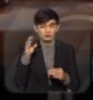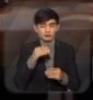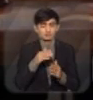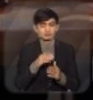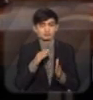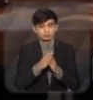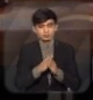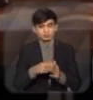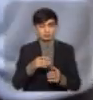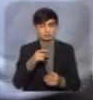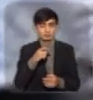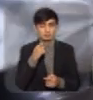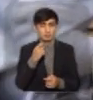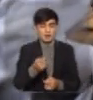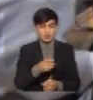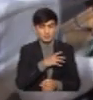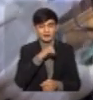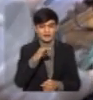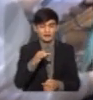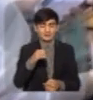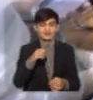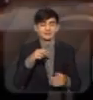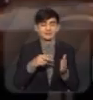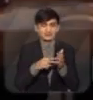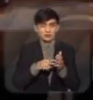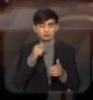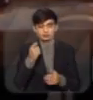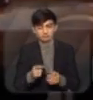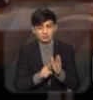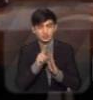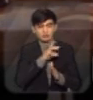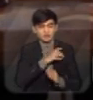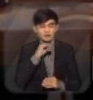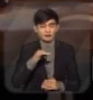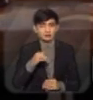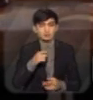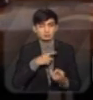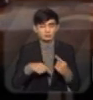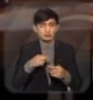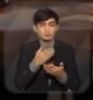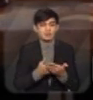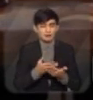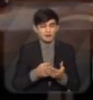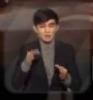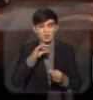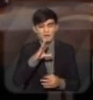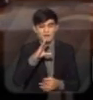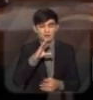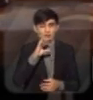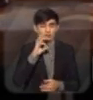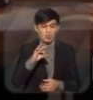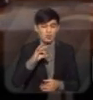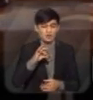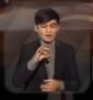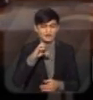цена снижается. Меры, которые мы предлагаем, это введение нулевой ставки